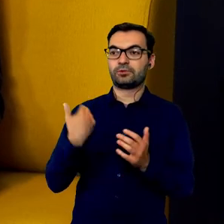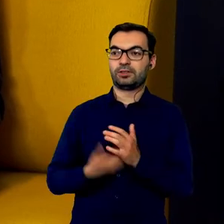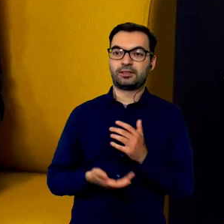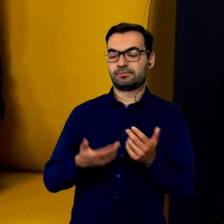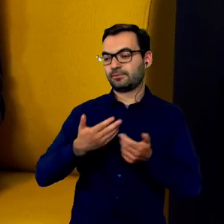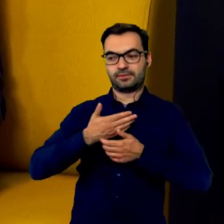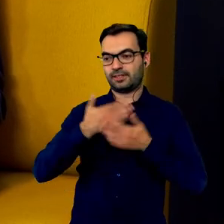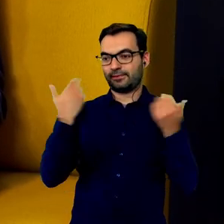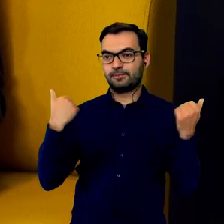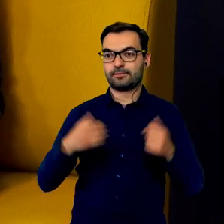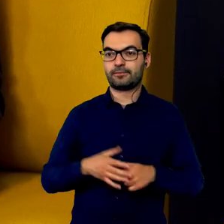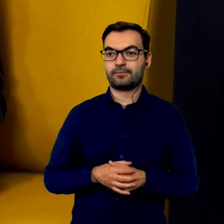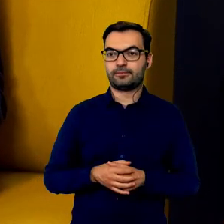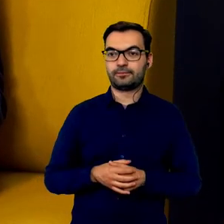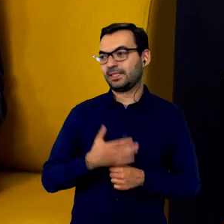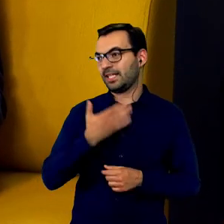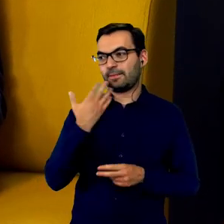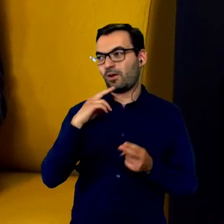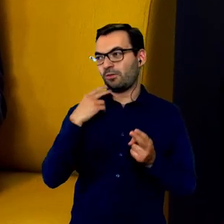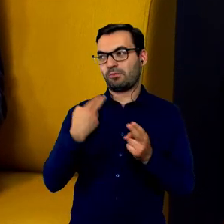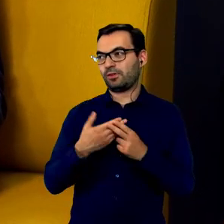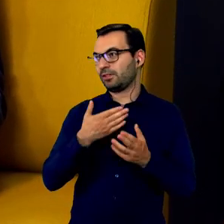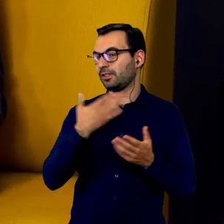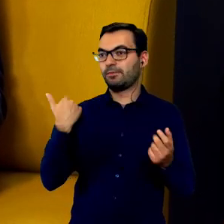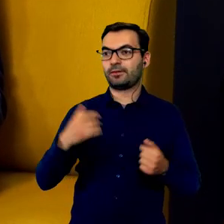Nie mam odpowiedzi, bo jej nie ma.